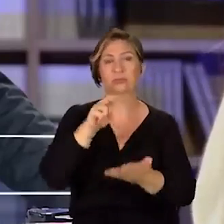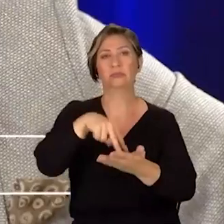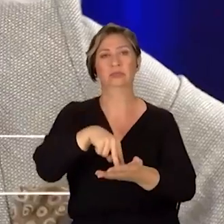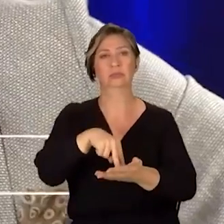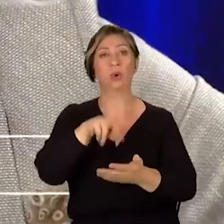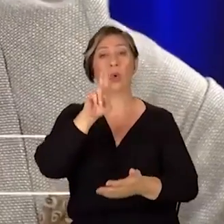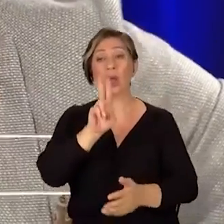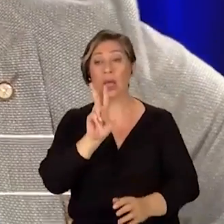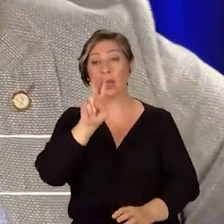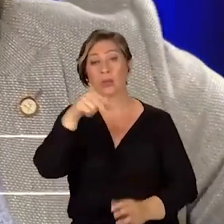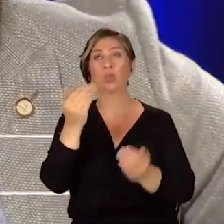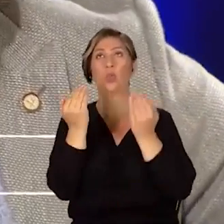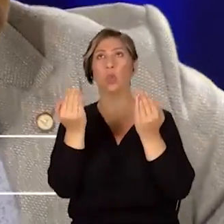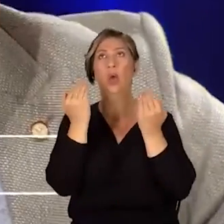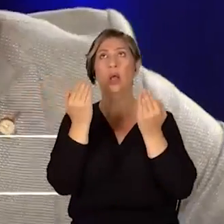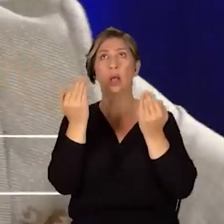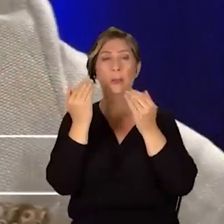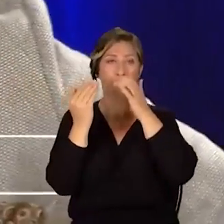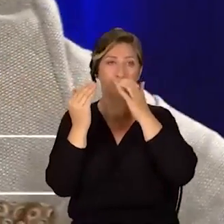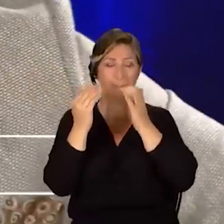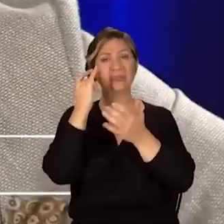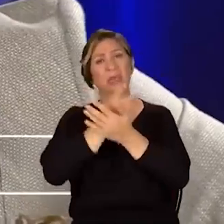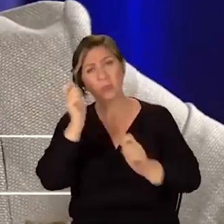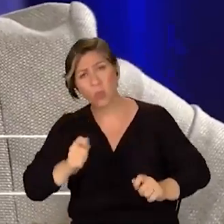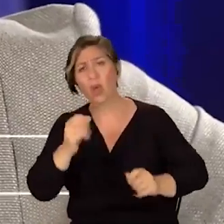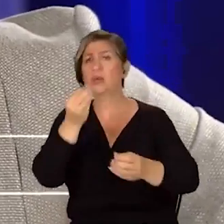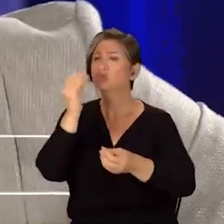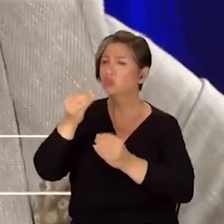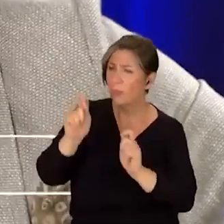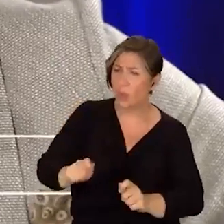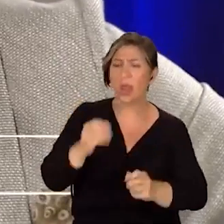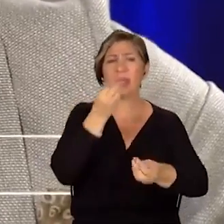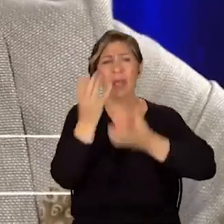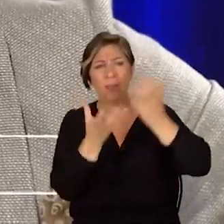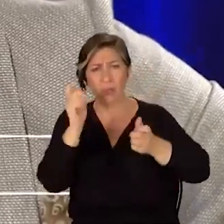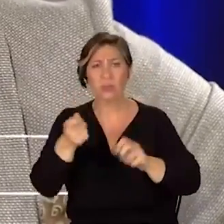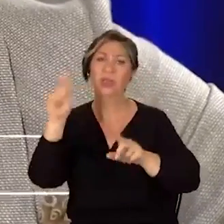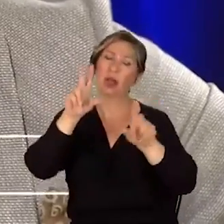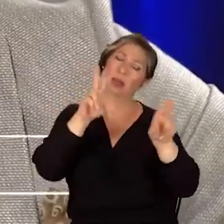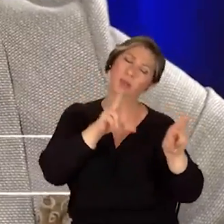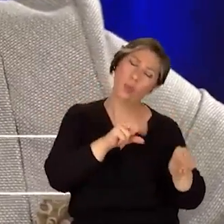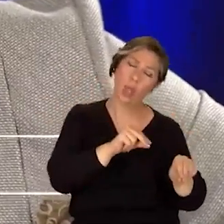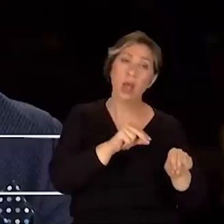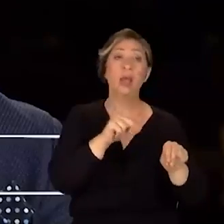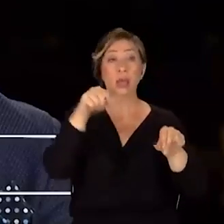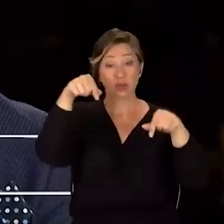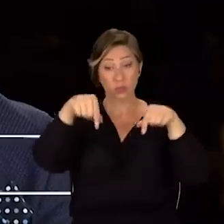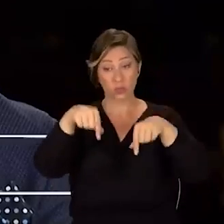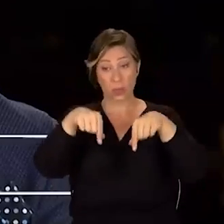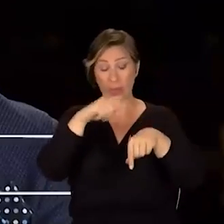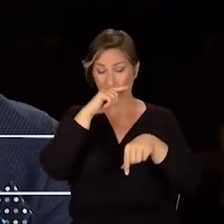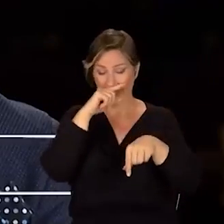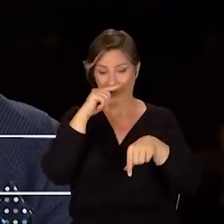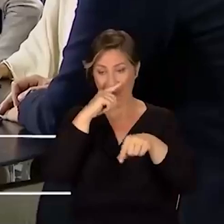kalkıyorlar. 12'de kalkıyorlar, dua ediyorlar, seks yapıyorlar, çocuk yapıyorlar, yemek yapıyorlar, tekrar yatıyorlar. Yani şu anki